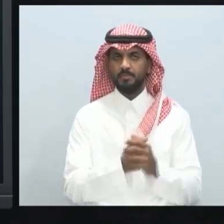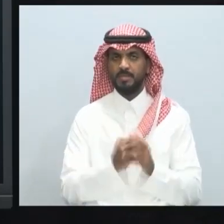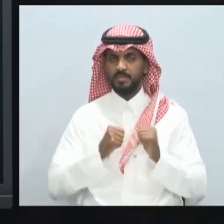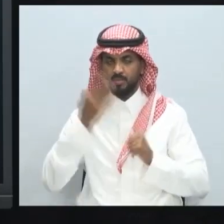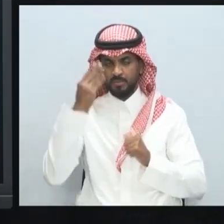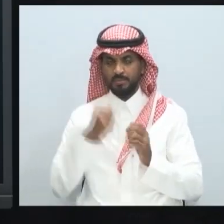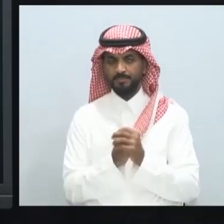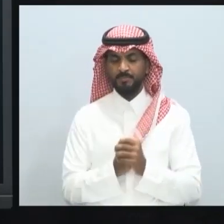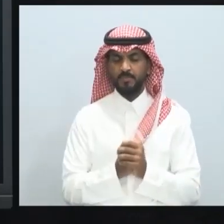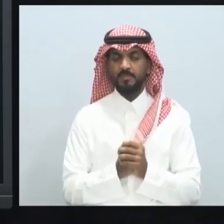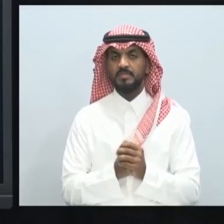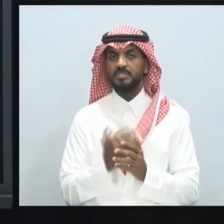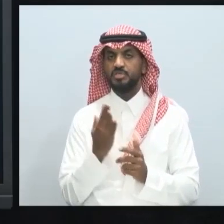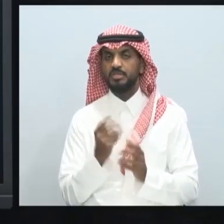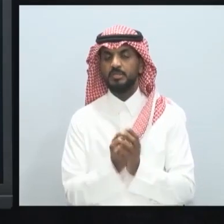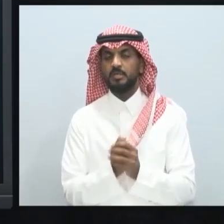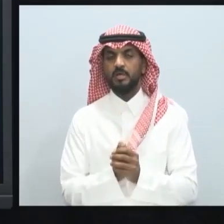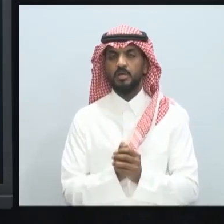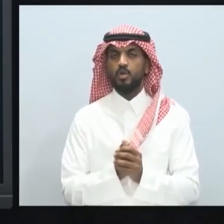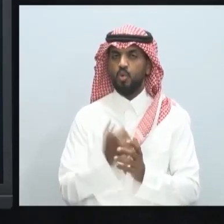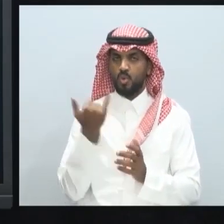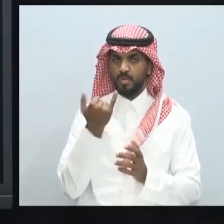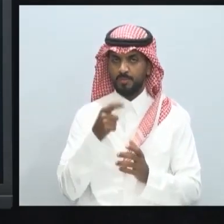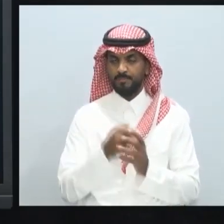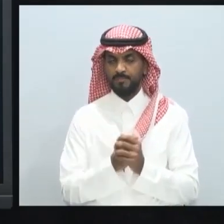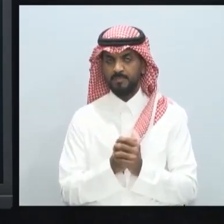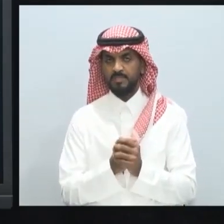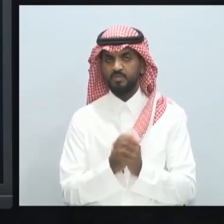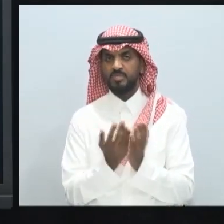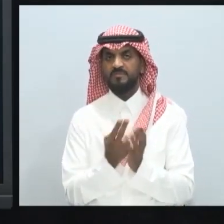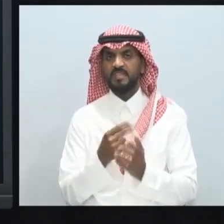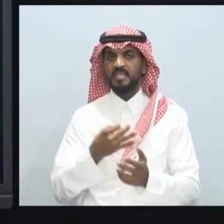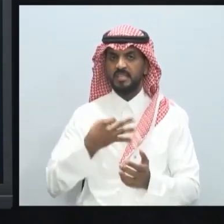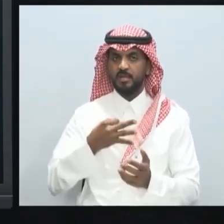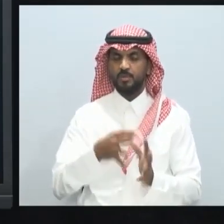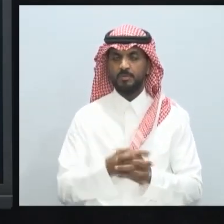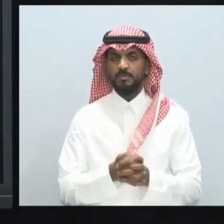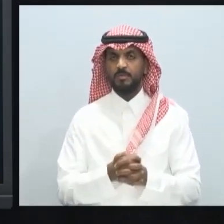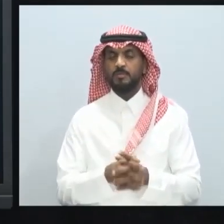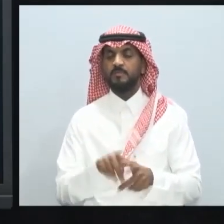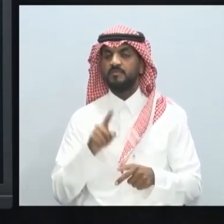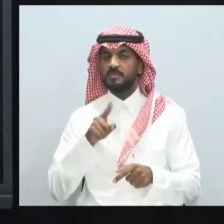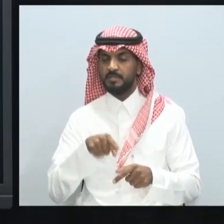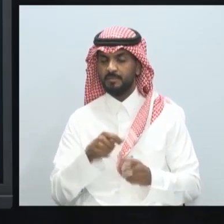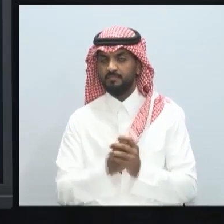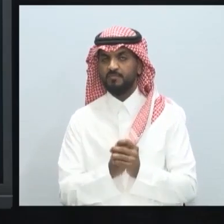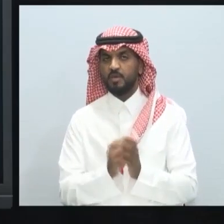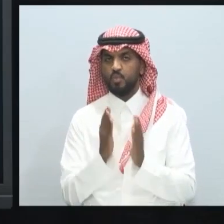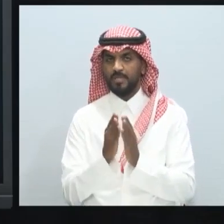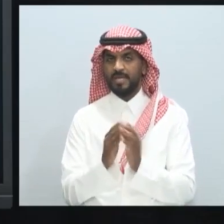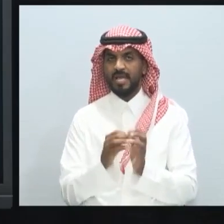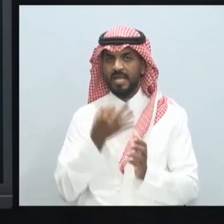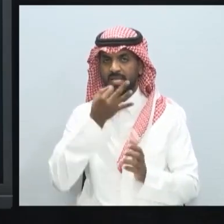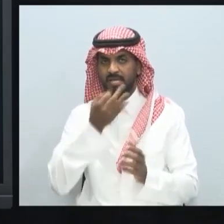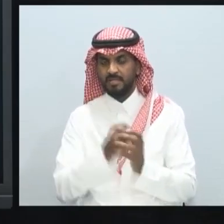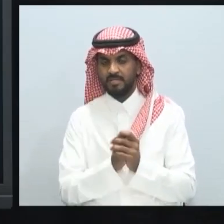اعزائي الطلاب والطالبات في درس جديد من دروس الكفايات اللغويه للصف الثاني الثانوي مازلنا في الوحده القرائيه